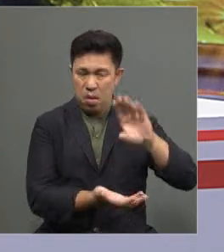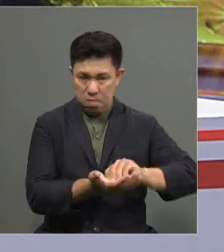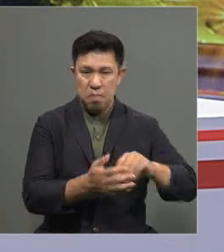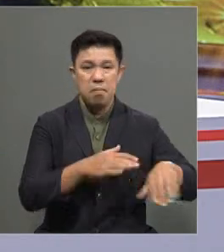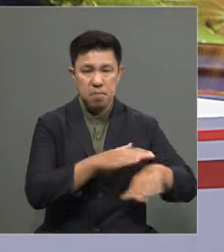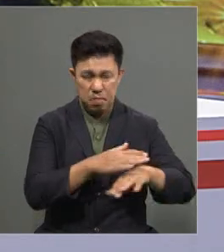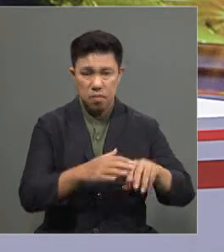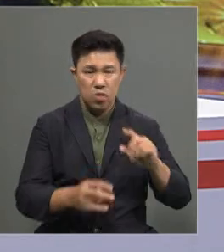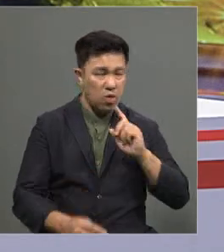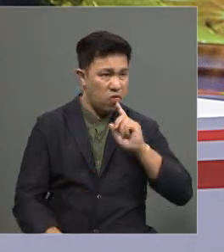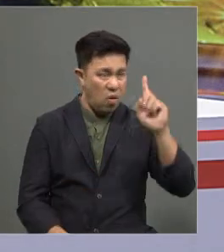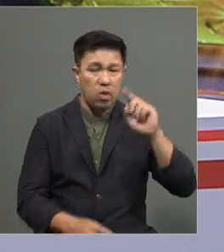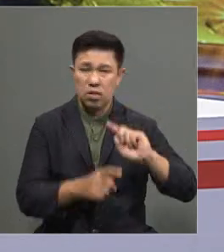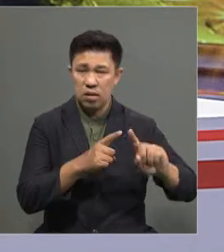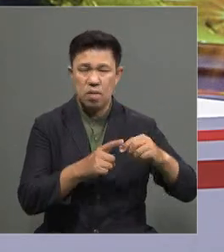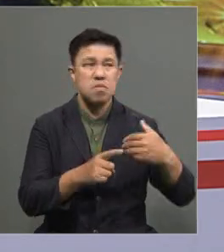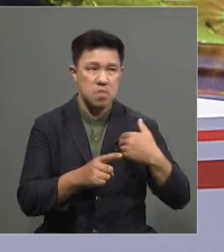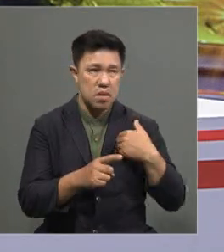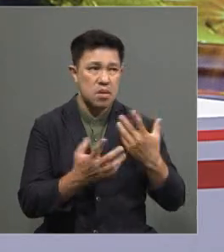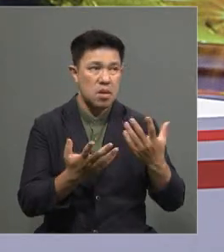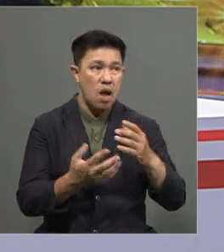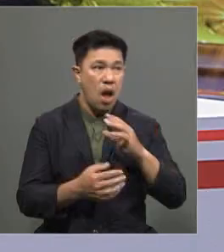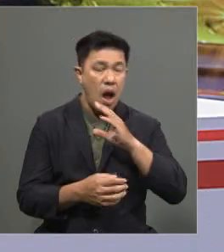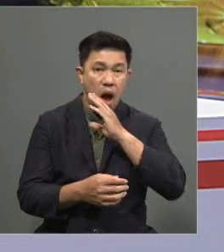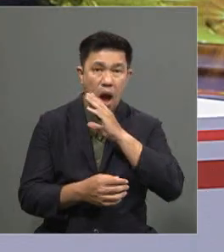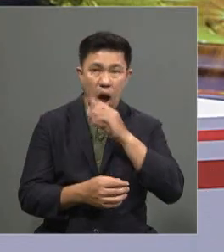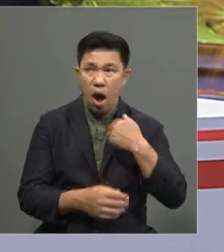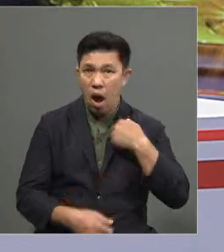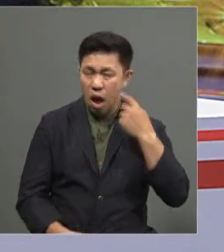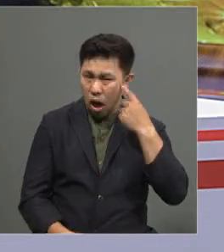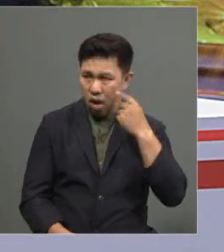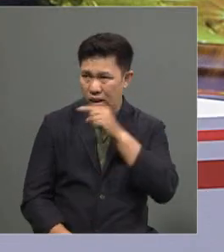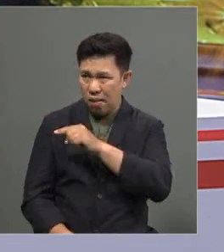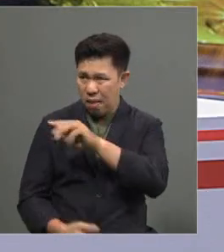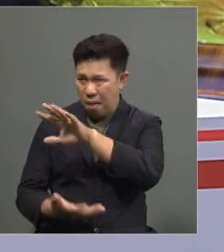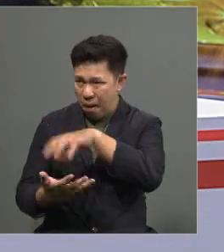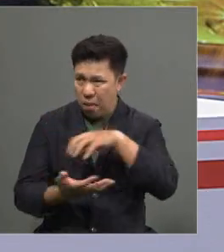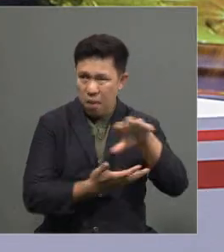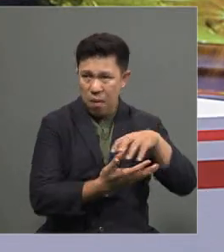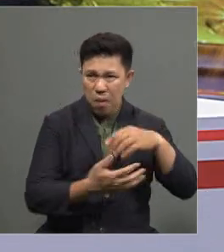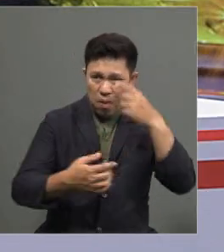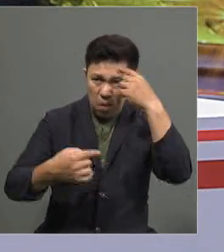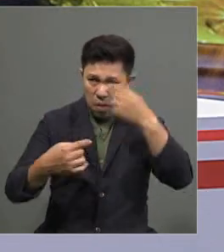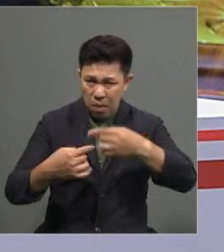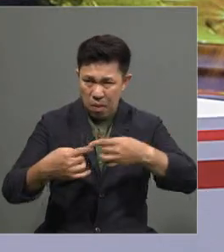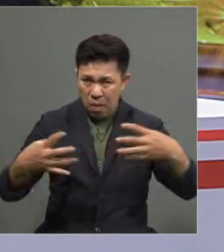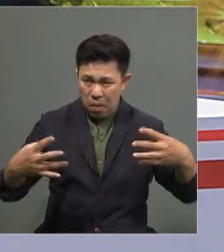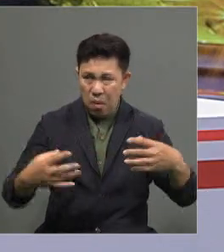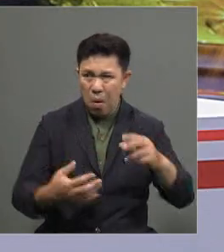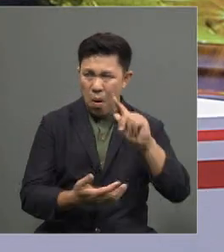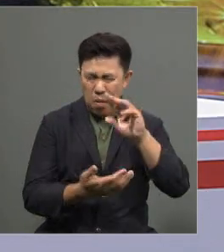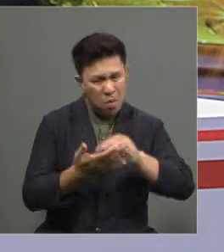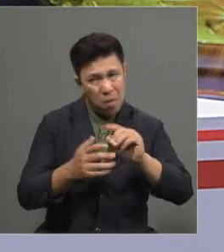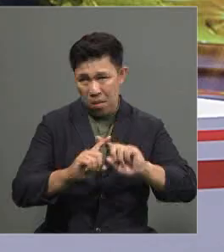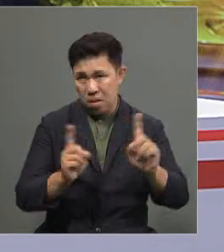งจะต้องไปดำเนินการต่อจากนี้ไปเพราะฉะนั้นถ้าฟังแบบนี้เหมือนกับคนละมุม ใช่คนละมุมแล้วก็ข้อมูลบางส่วนก็ไม่ตรงกันหรือบางคนที่